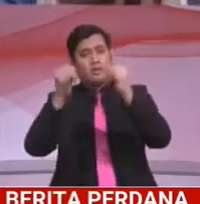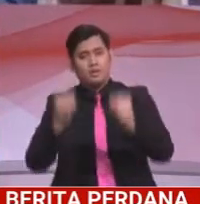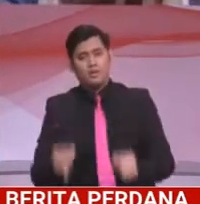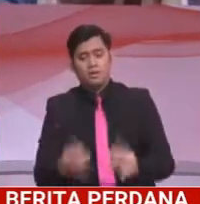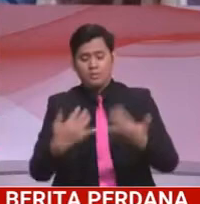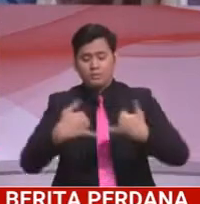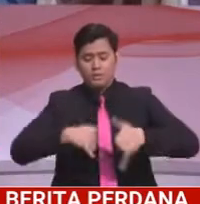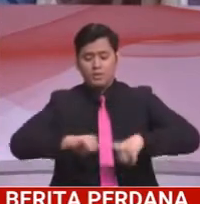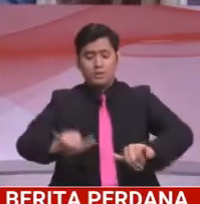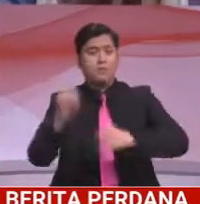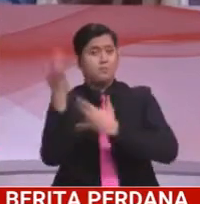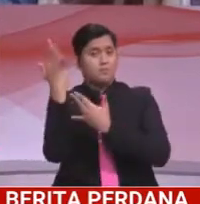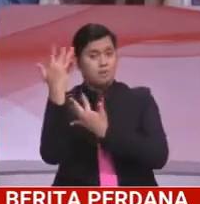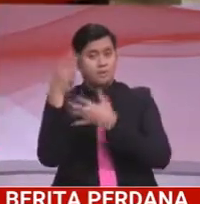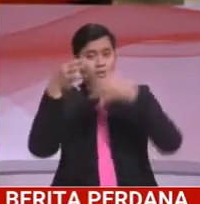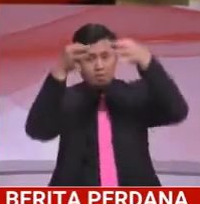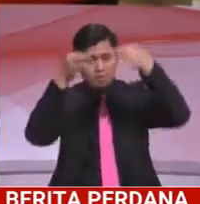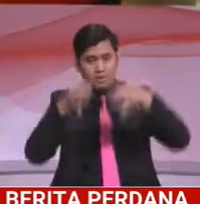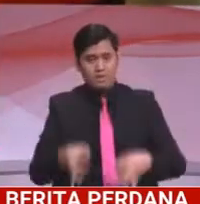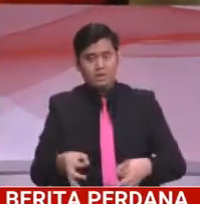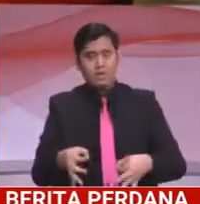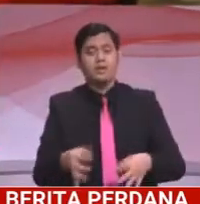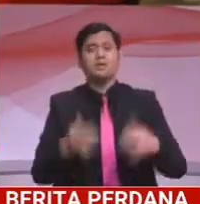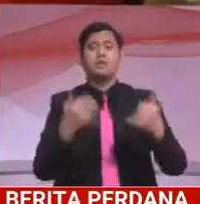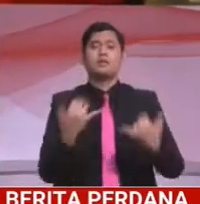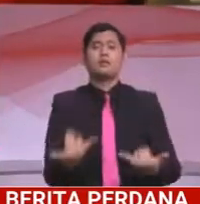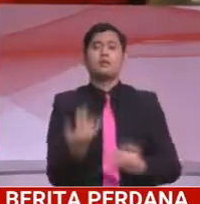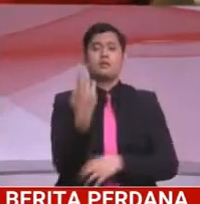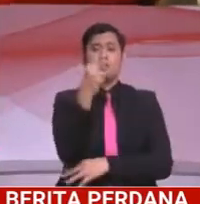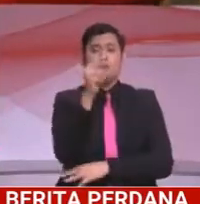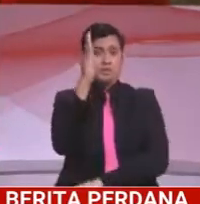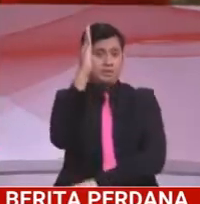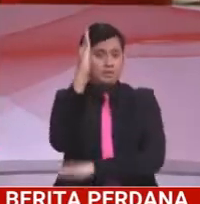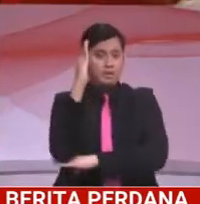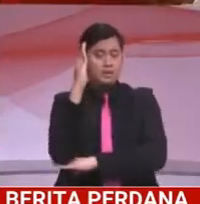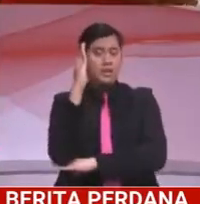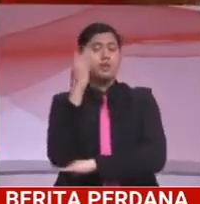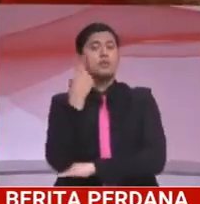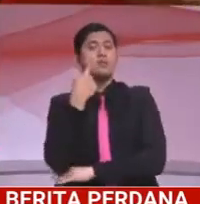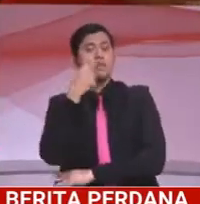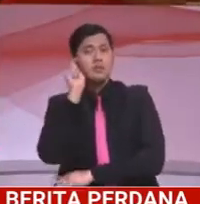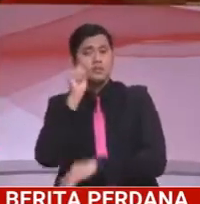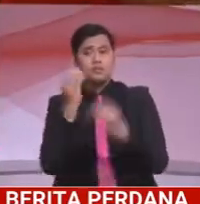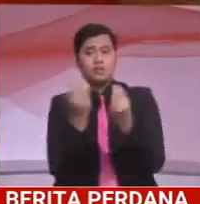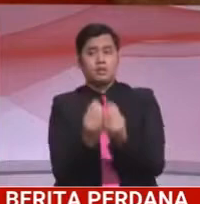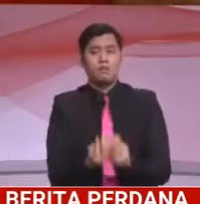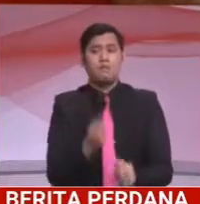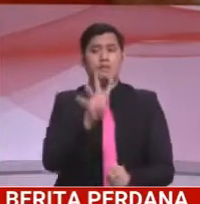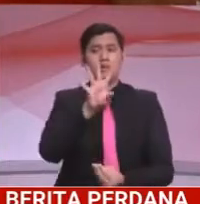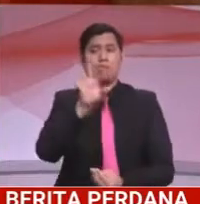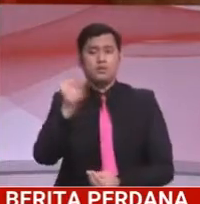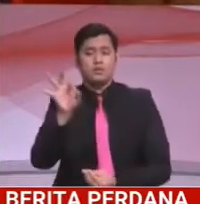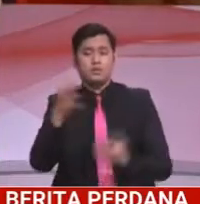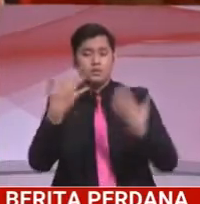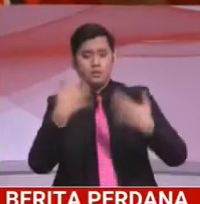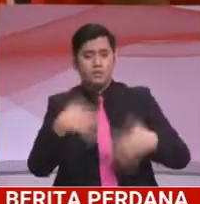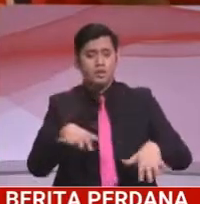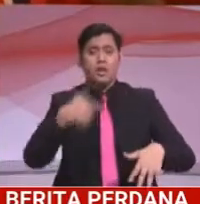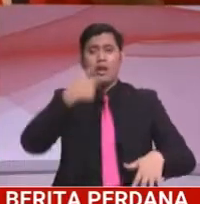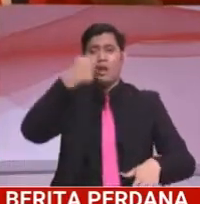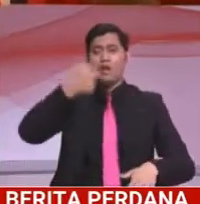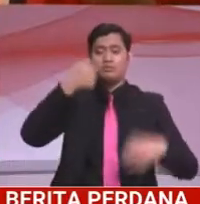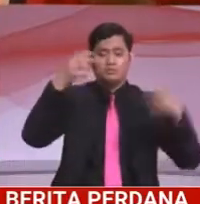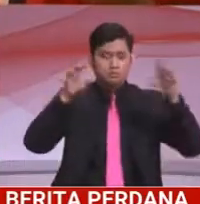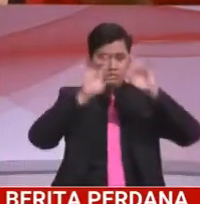lagi masih menunggu keputusan sementara itu sepakat 12 tengah hari tadi sejumlah 49 individu telah disaring bagi